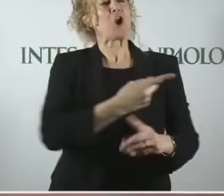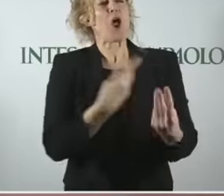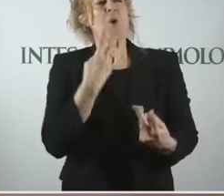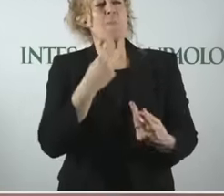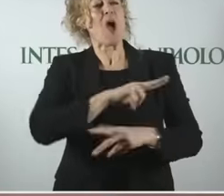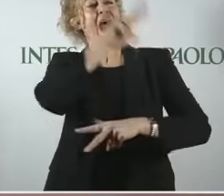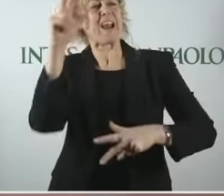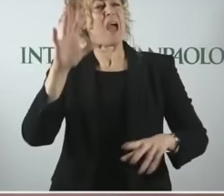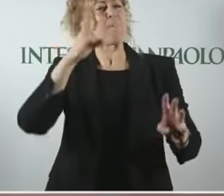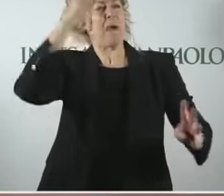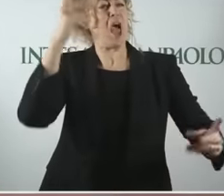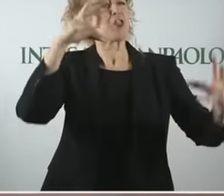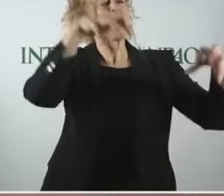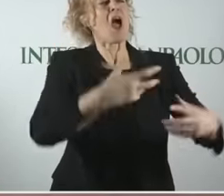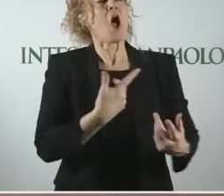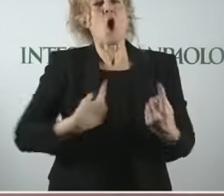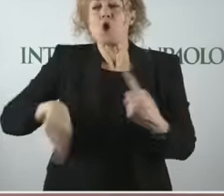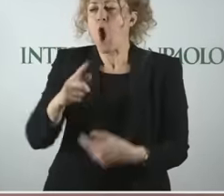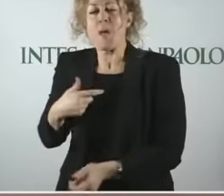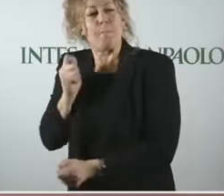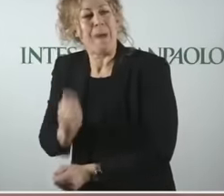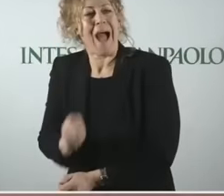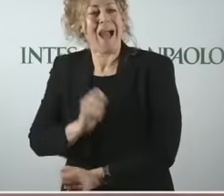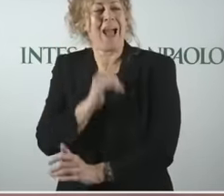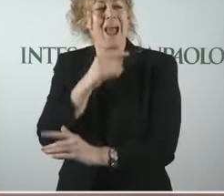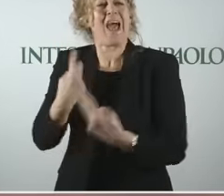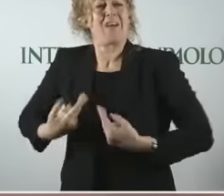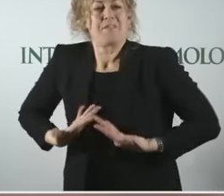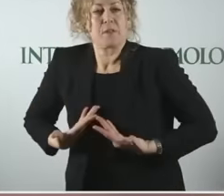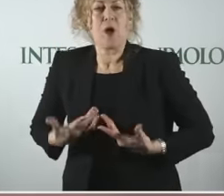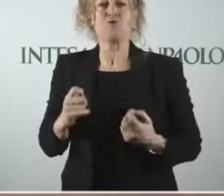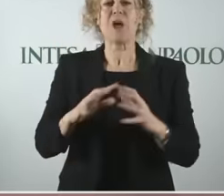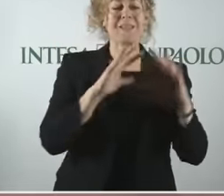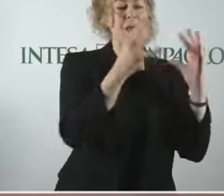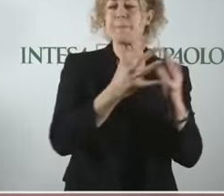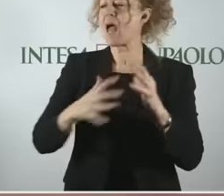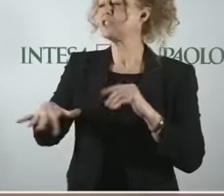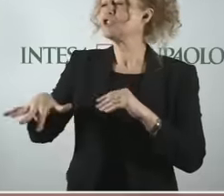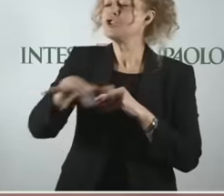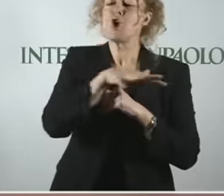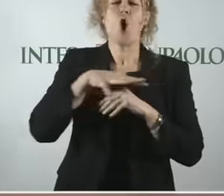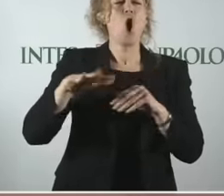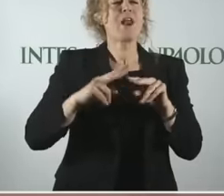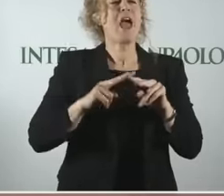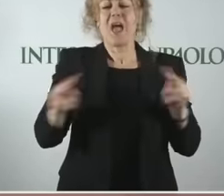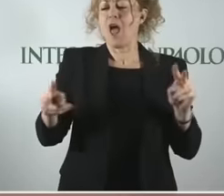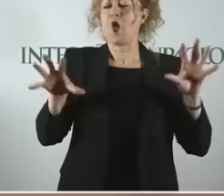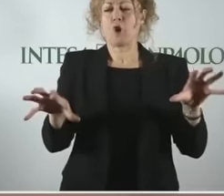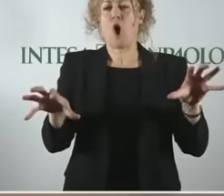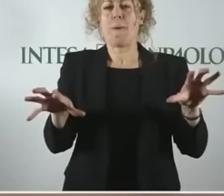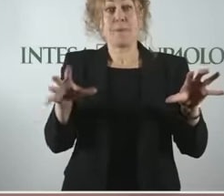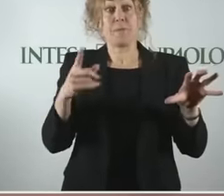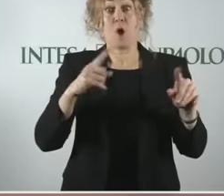Imperatori e noi e noi che la paghiamo no ecco quindi c'è questa doppia dimensione Dopodiché nell'agosto del